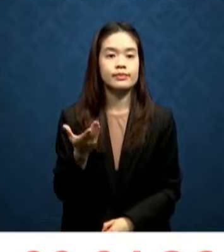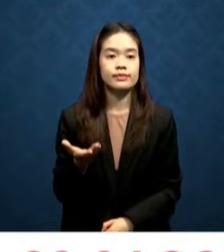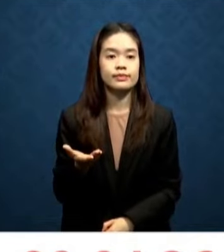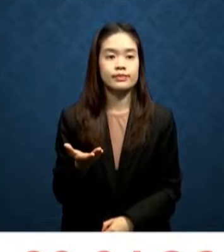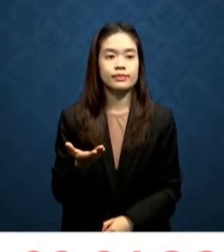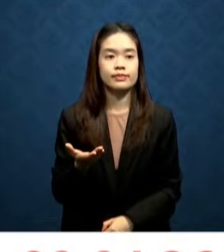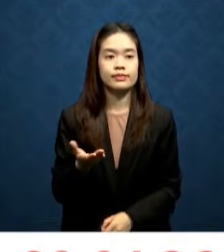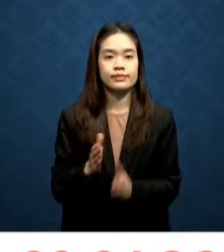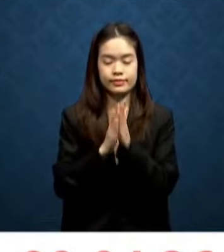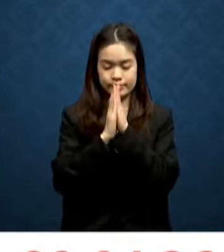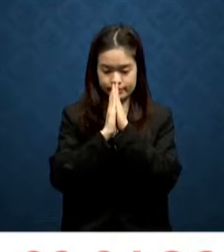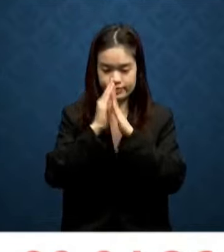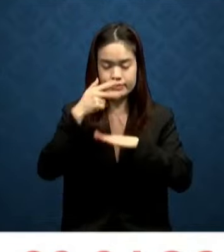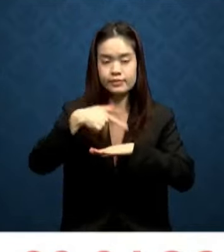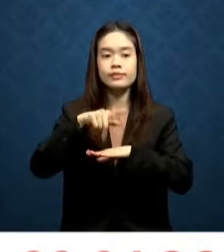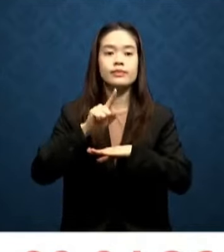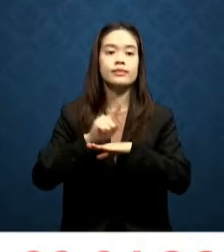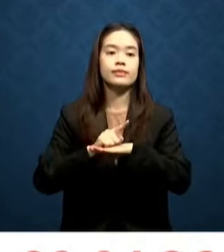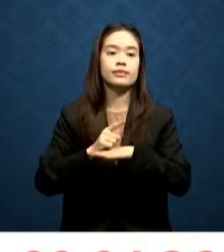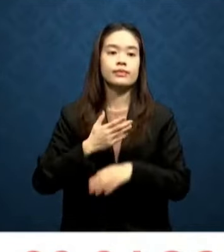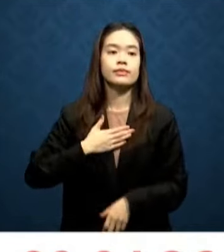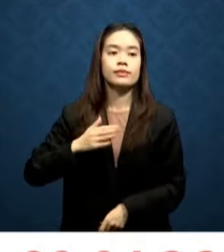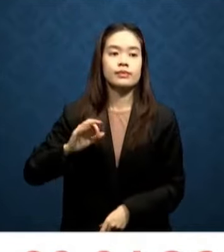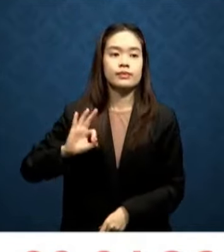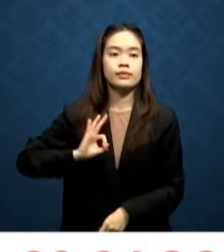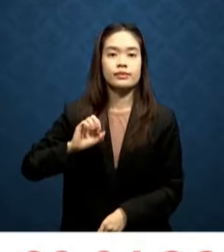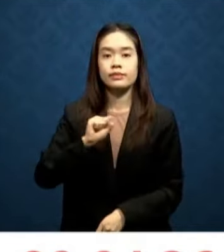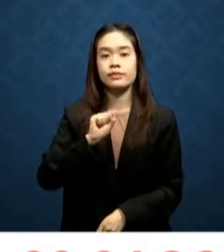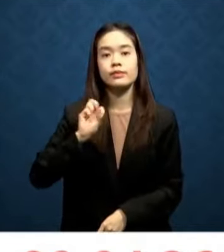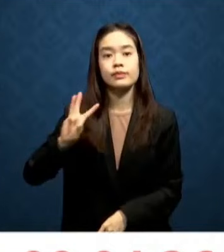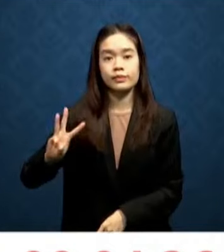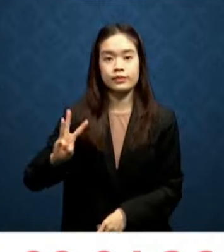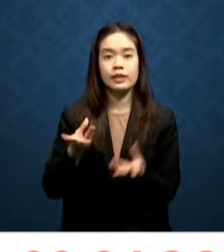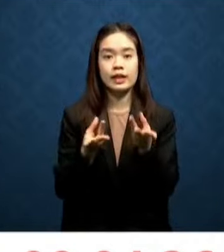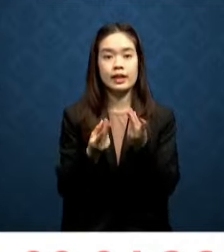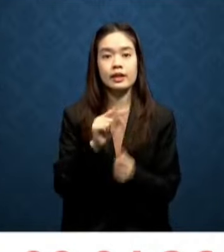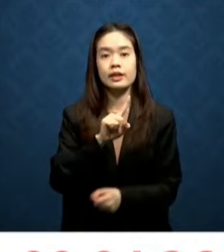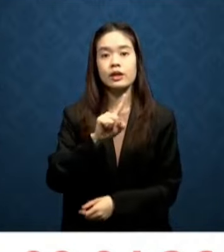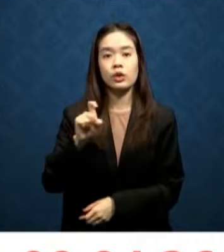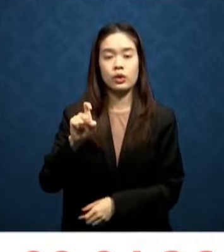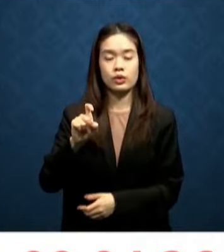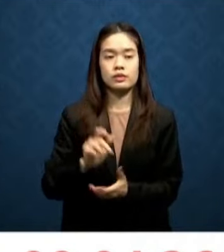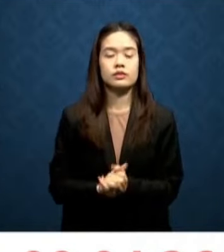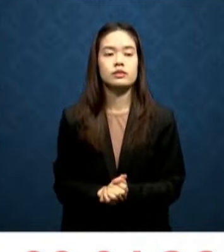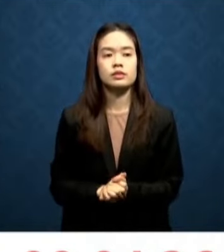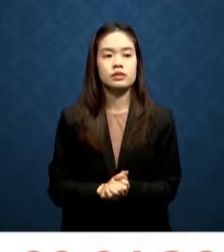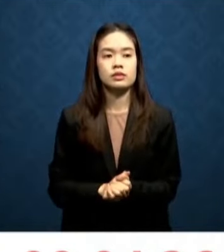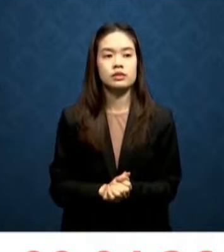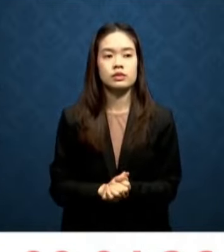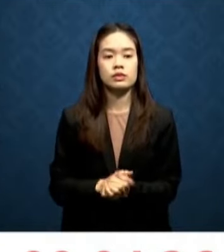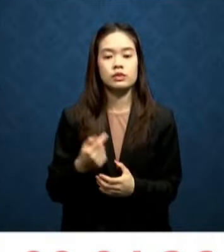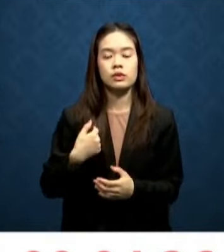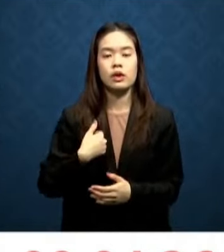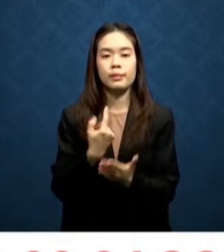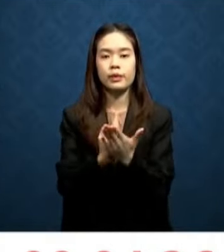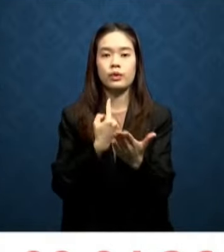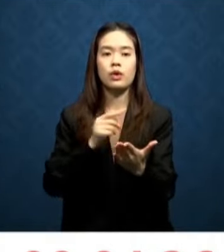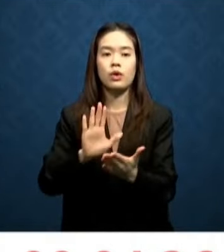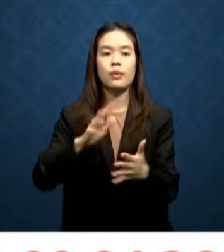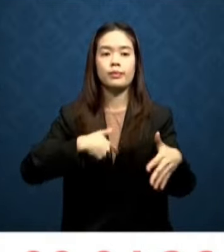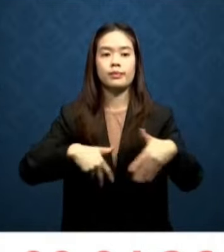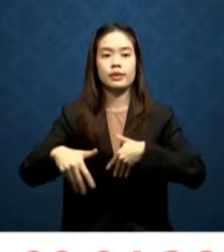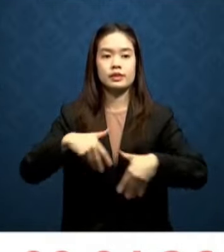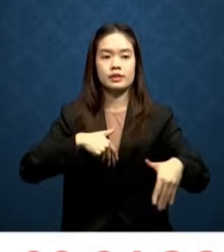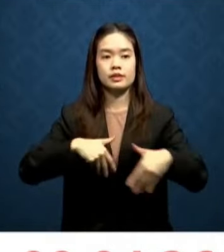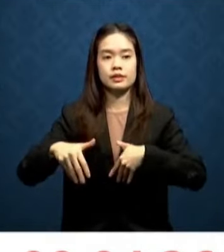ับเรียนท่านประธานครับกับผมพิสิทธิ์อภิวัฒนาพงศ์สมาชิกวุฒิสภา100ครับสมาชิกวุฒิสภาจากปวงชนชาวไทยในระบอบประชาธิปไต